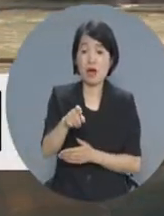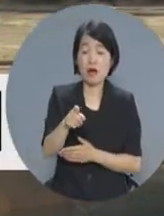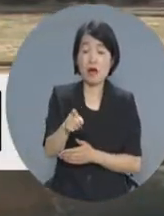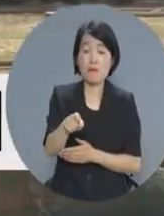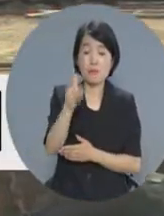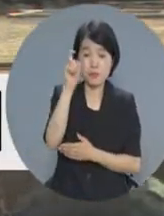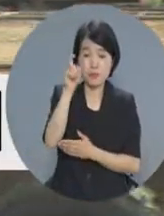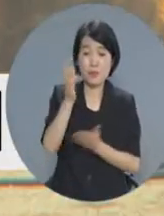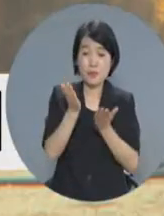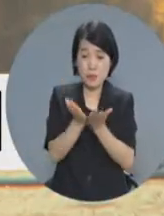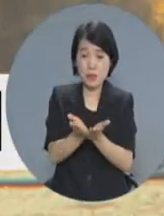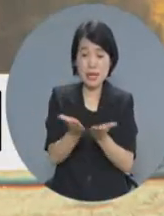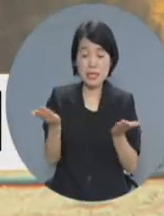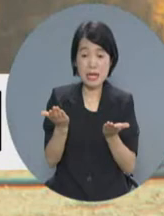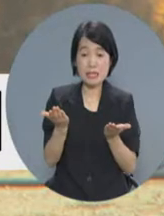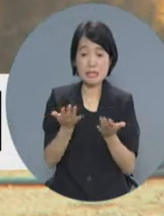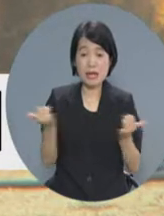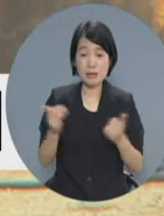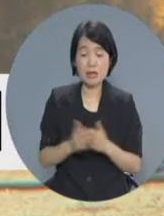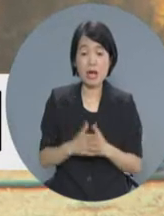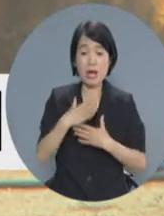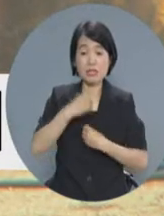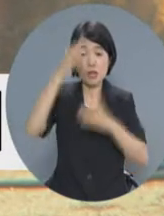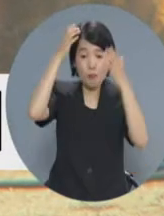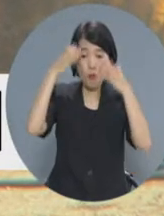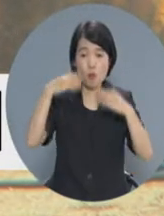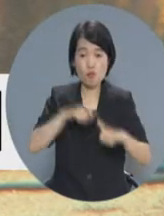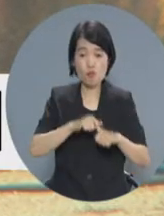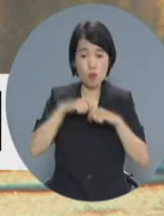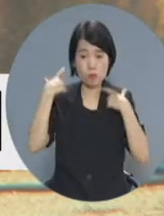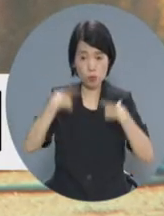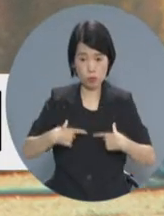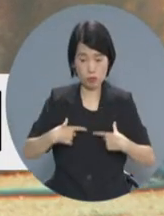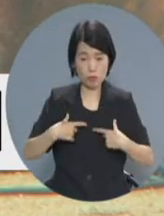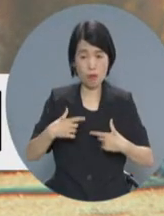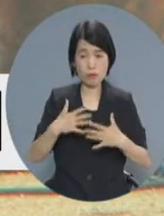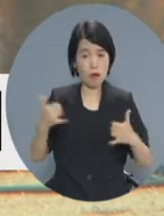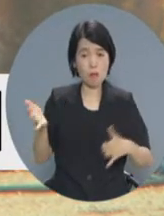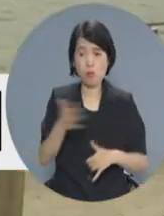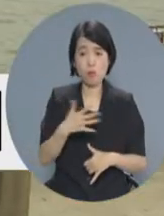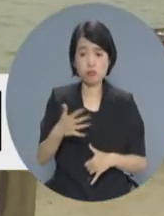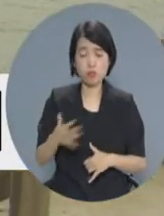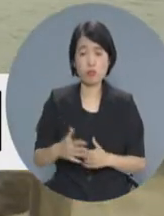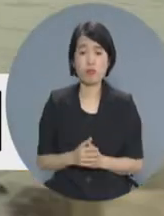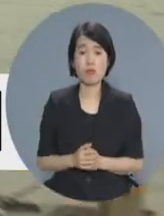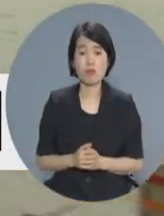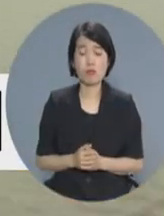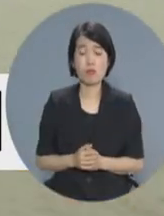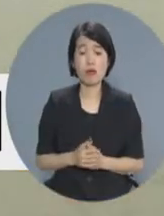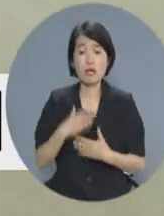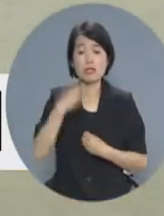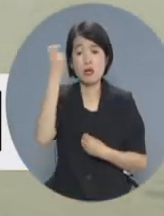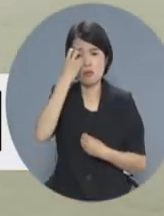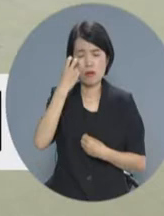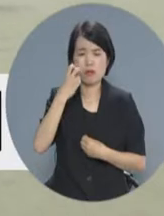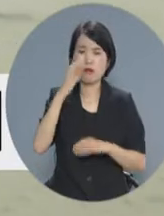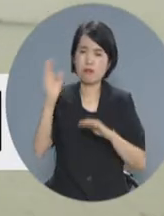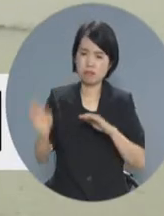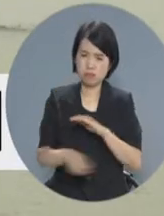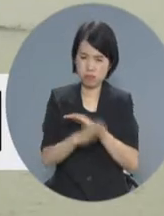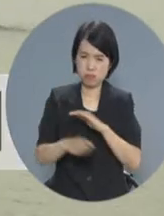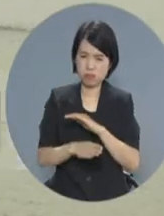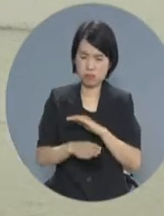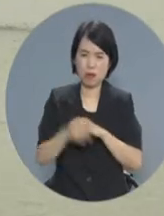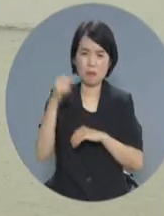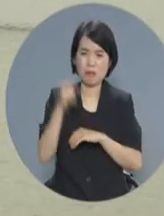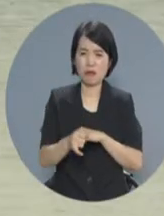있는 노동자들 가운데 안전모나 구명조끼를 착용한 사람은 찾아볼 수 없습니다. 안전관리가 제대로 이루어지지 않고